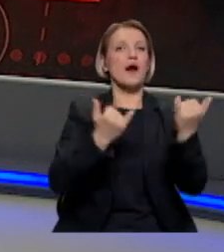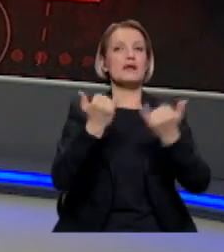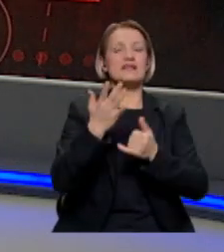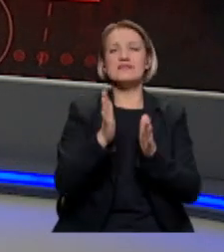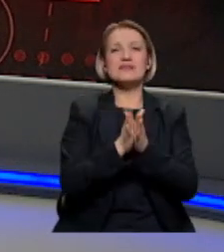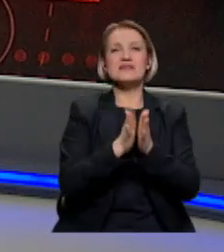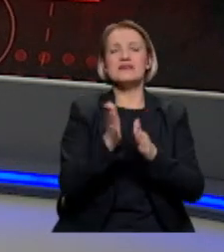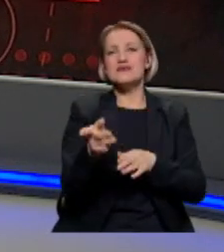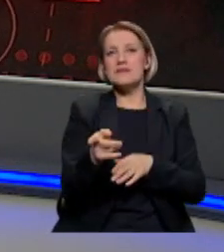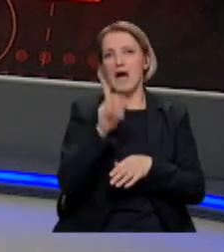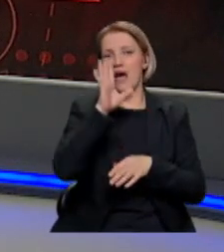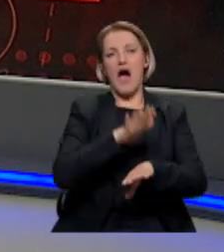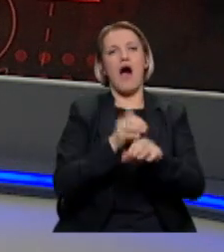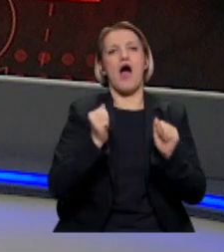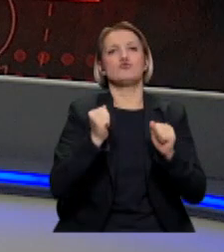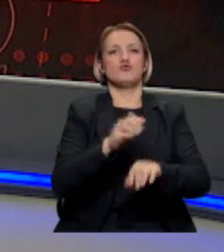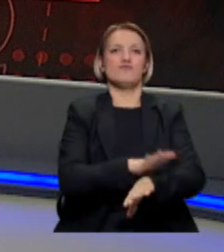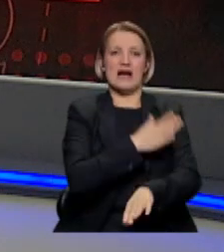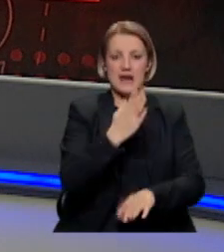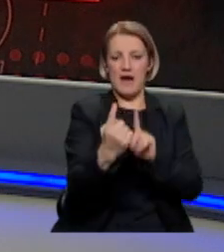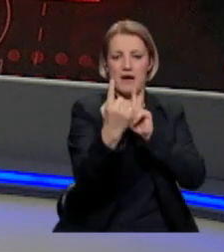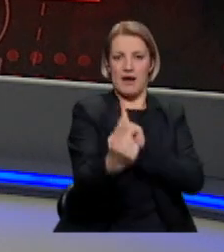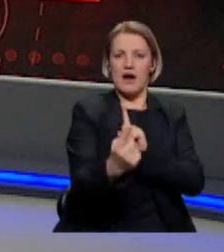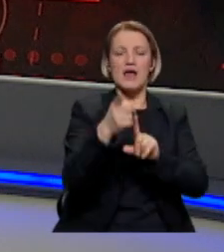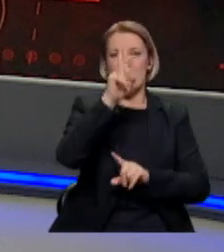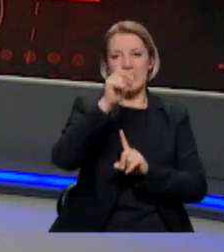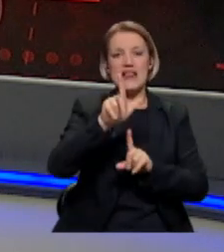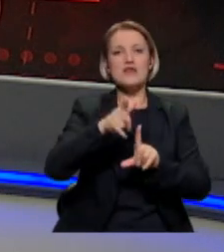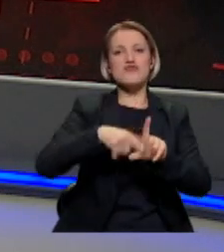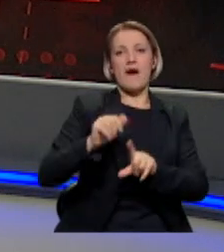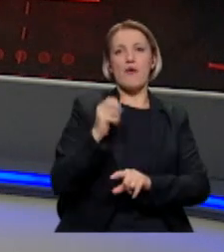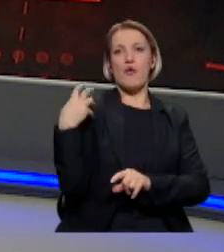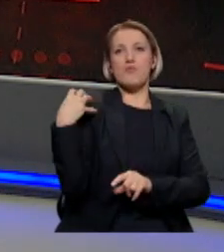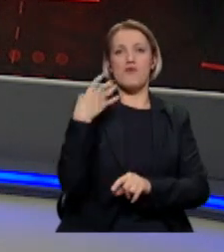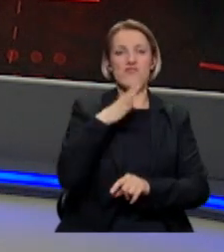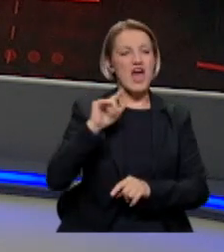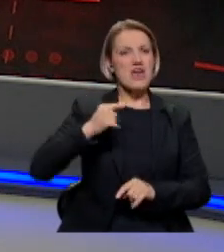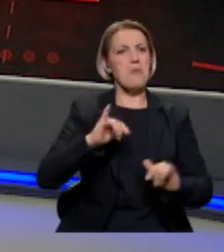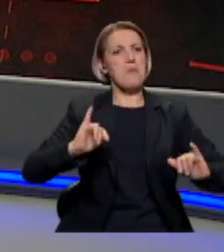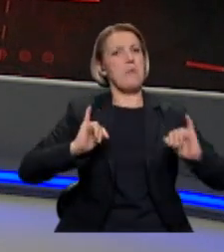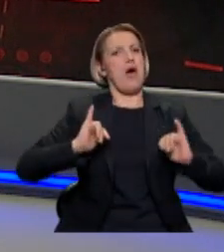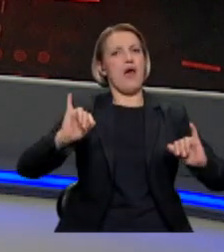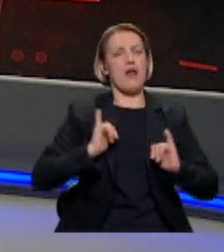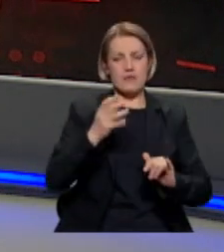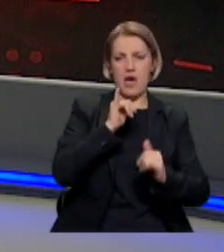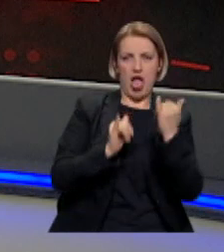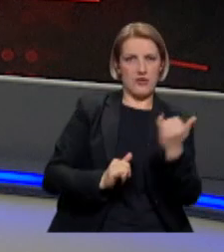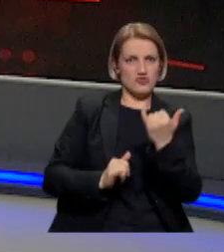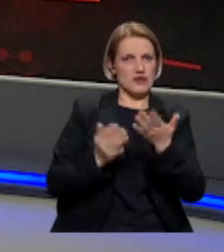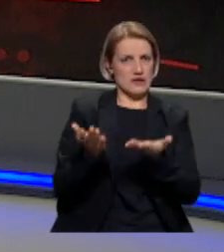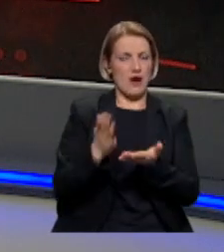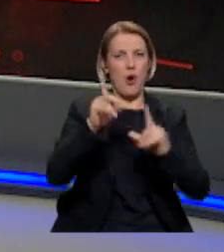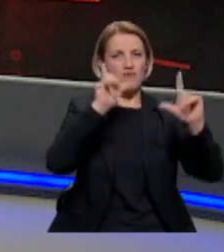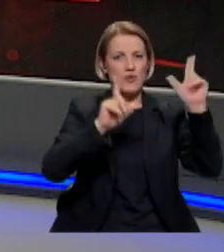yanında Erzurum valisi, karşısındaysa Erzurum İl Jandarma Komutanı vardı. Yıldırım rahat tavırları nedeniyle eleştirilirken